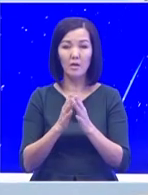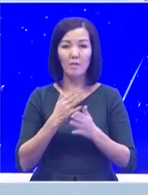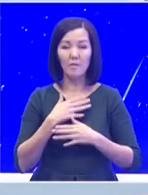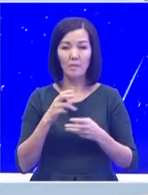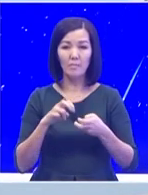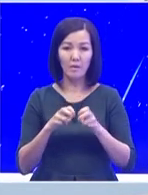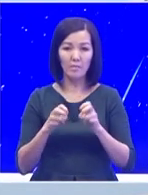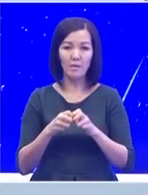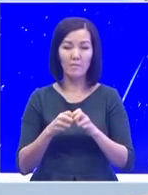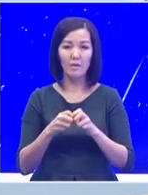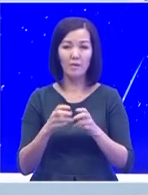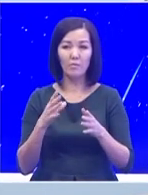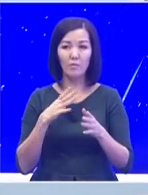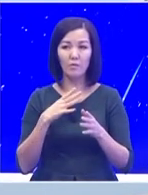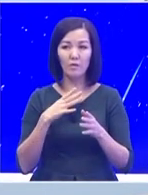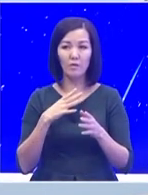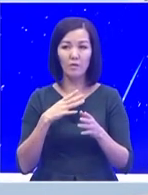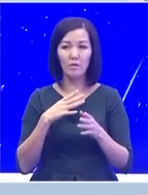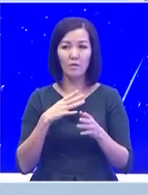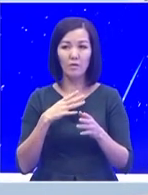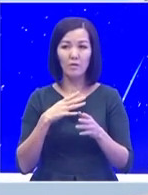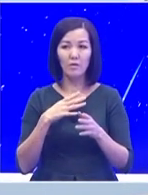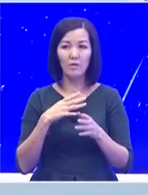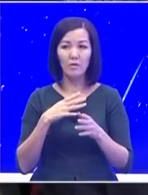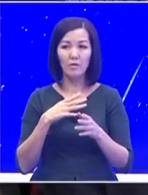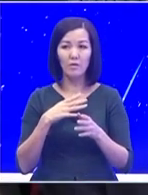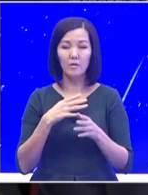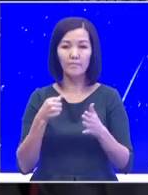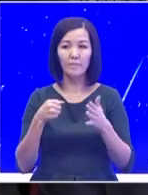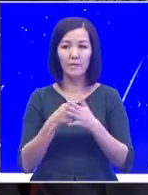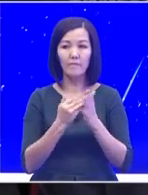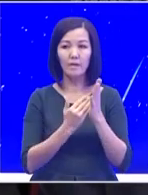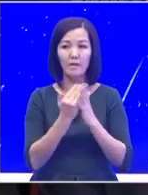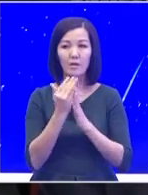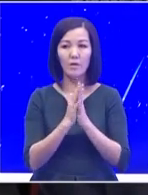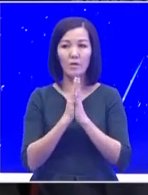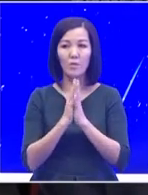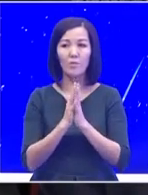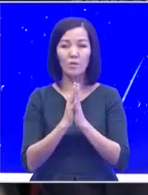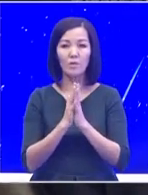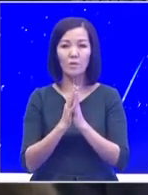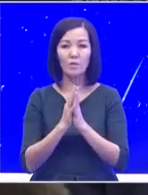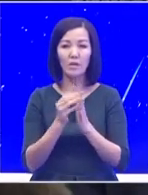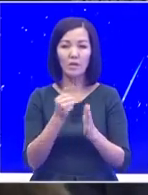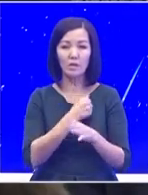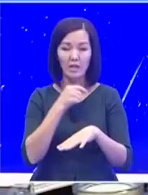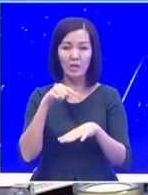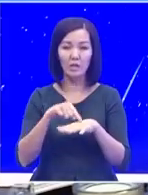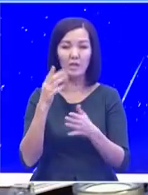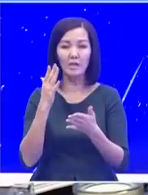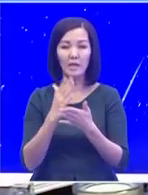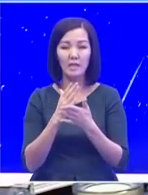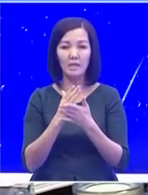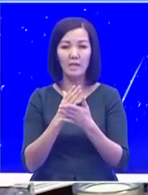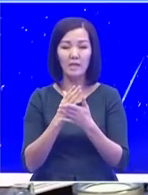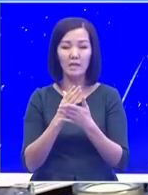Осындай жағдайға жеткізеді да, мен өзім неске давлением. Жасананың өтінішіне Амандық Баталов жанашырлық танытты. Облыстық